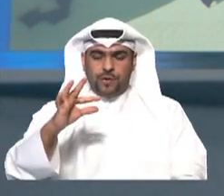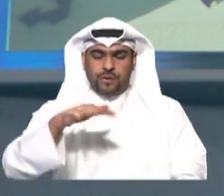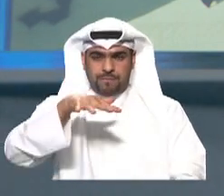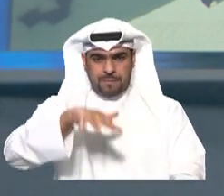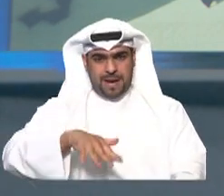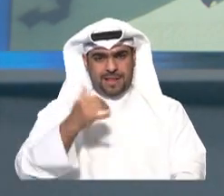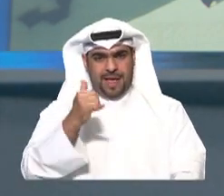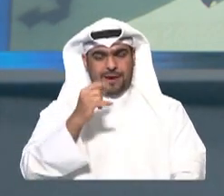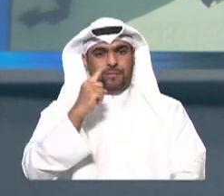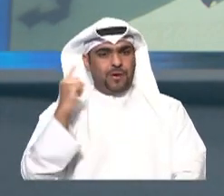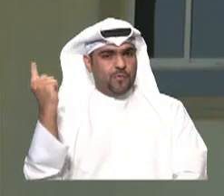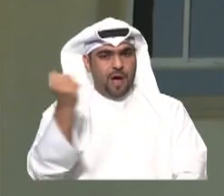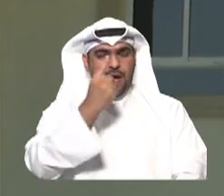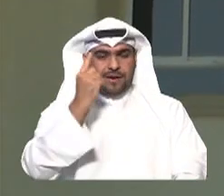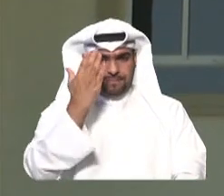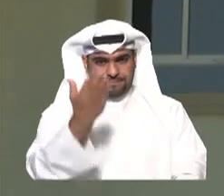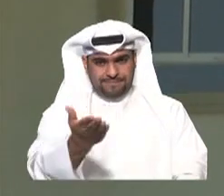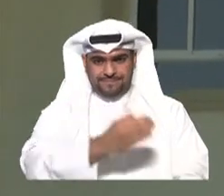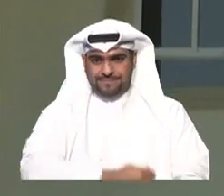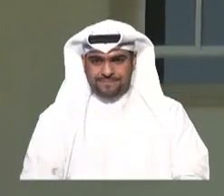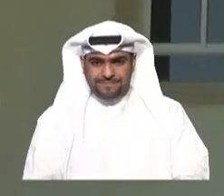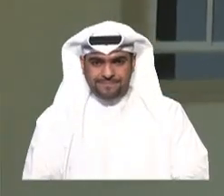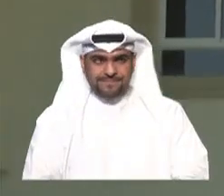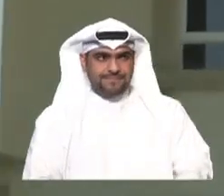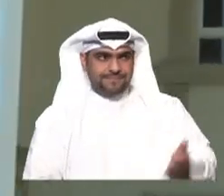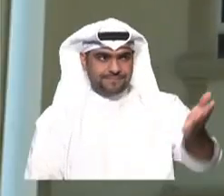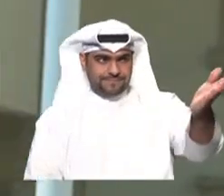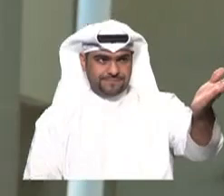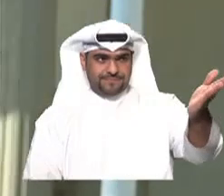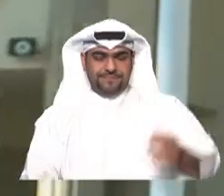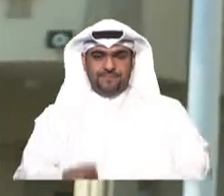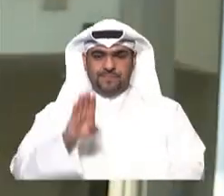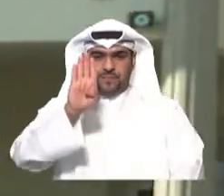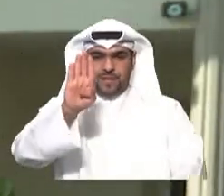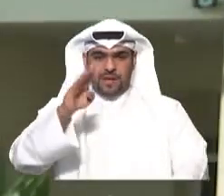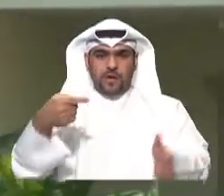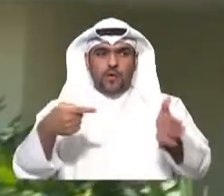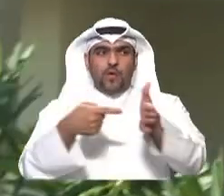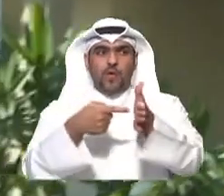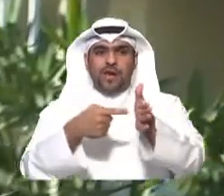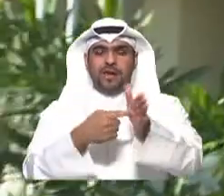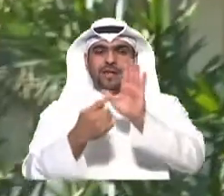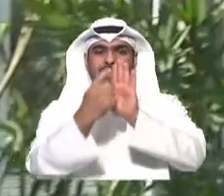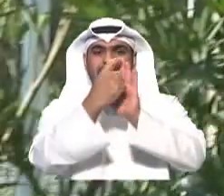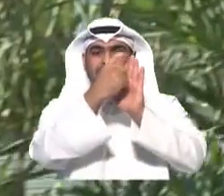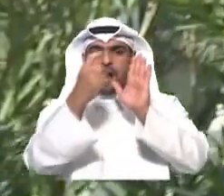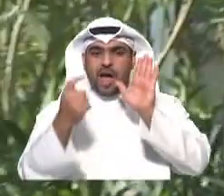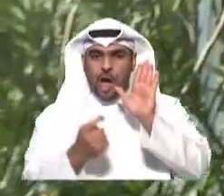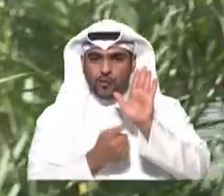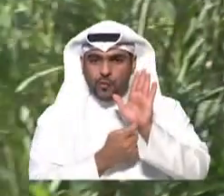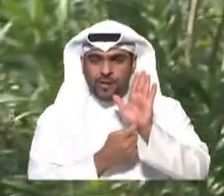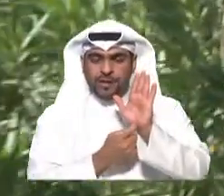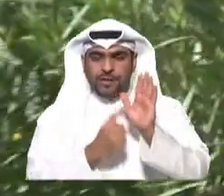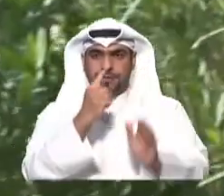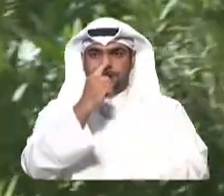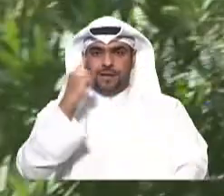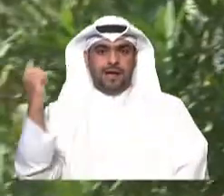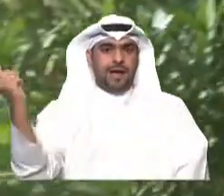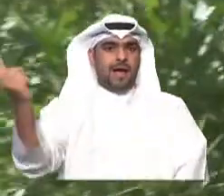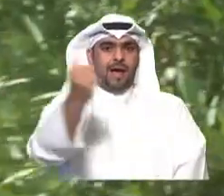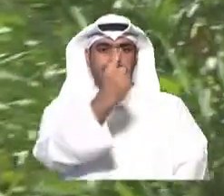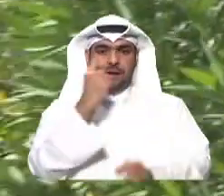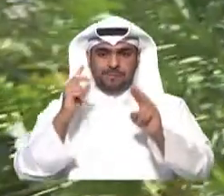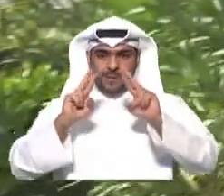والدولي. كلية القانون الكويتية العالمية أقامت مؤتمرها السنوي الدولي الثامن، وذلك لمناقشة